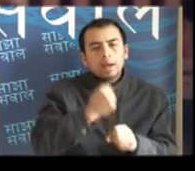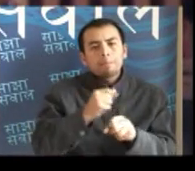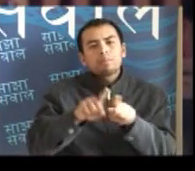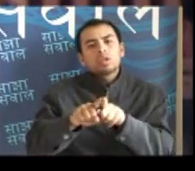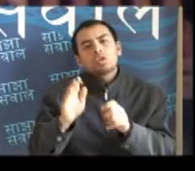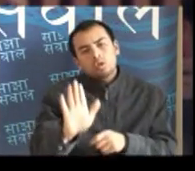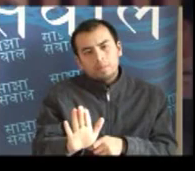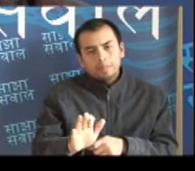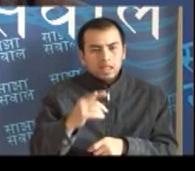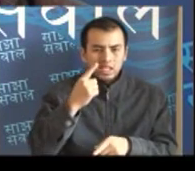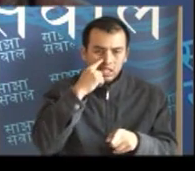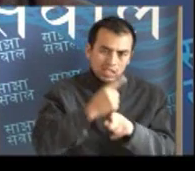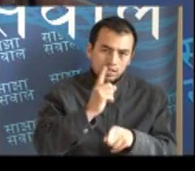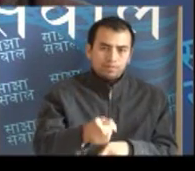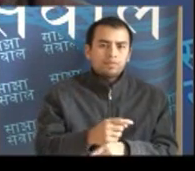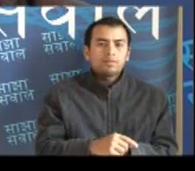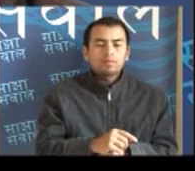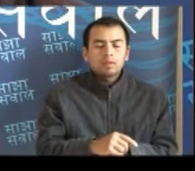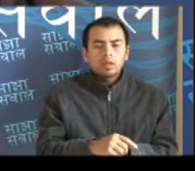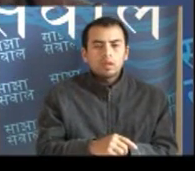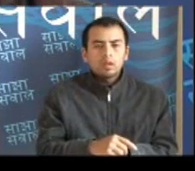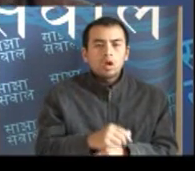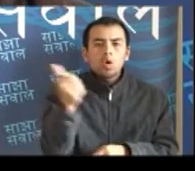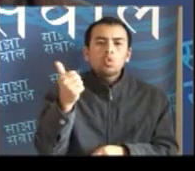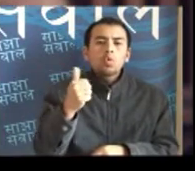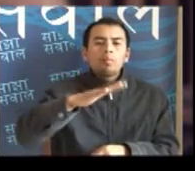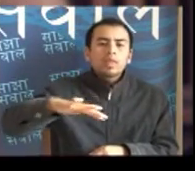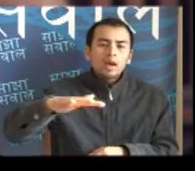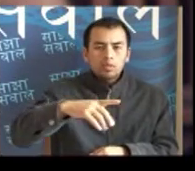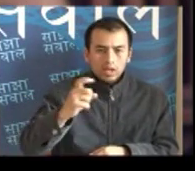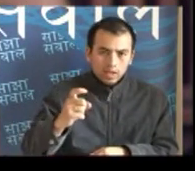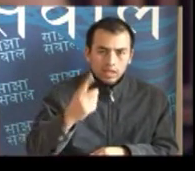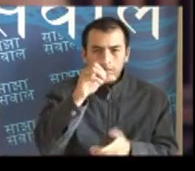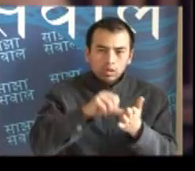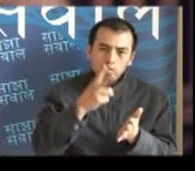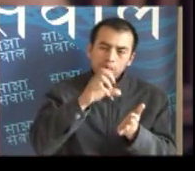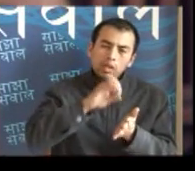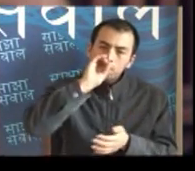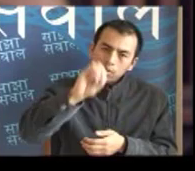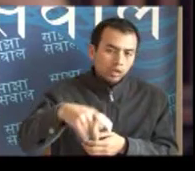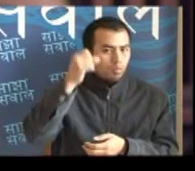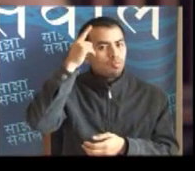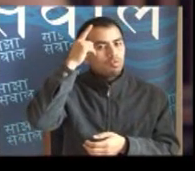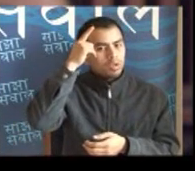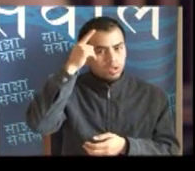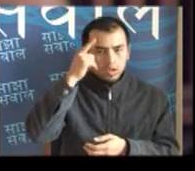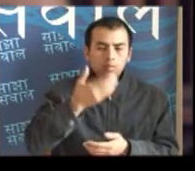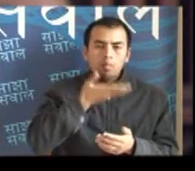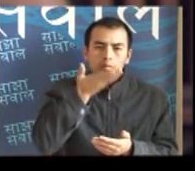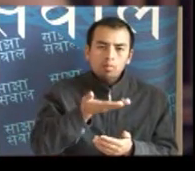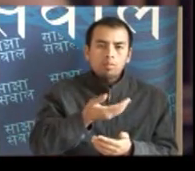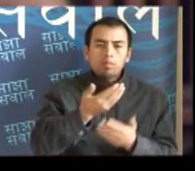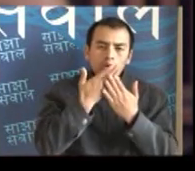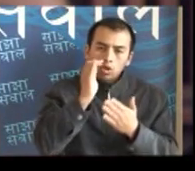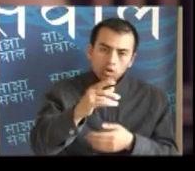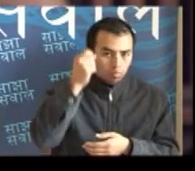पनि, एउटा शिक्षिका पनि हो। सामान्य बच्चालाई चाहिँ अब एक दुईचोटि भन्दाखेरि उसले बुझेर पढ्न सक्छ,